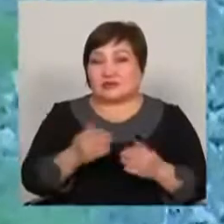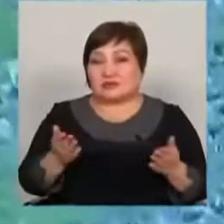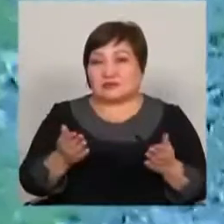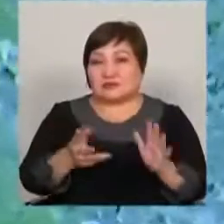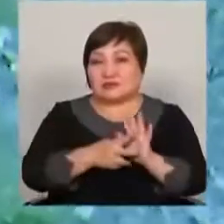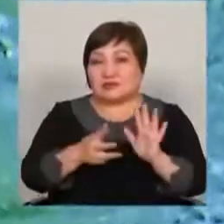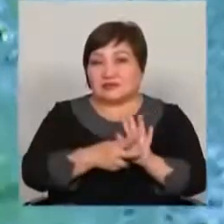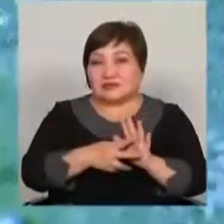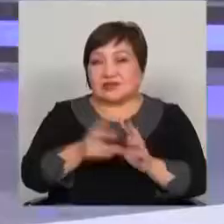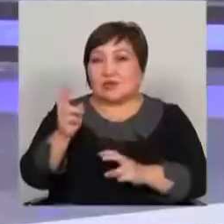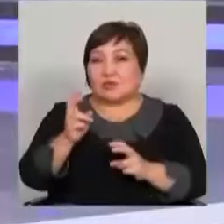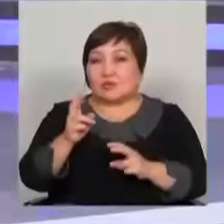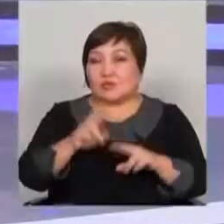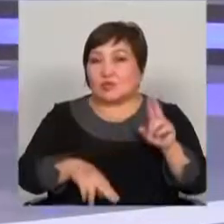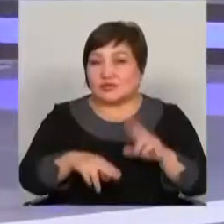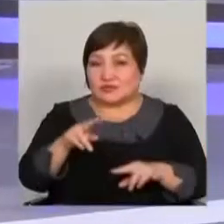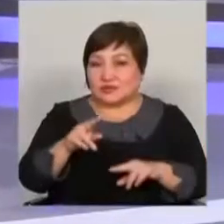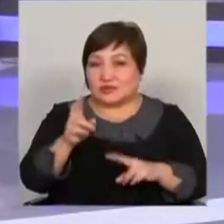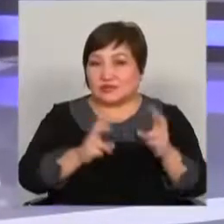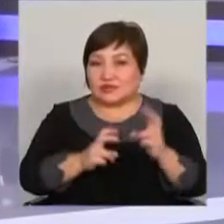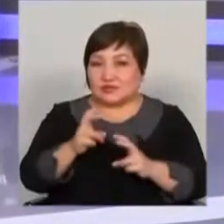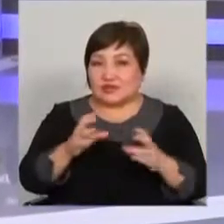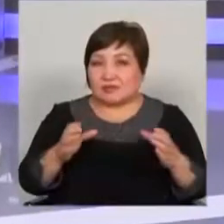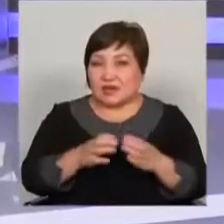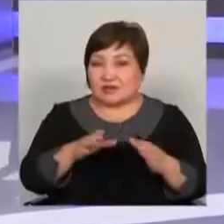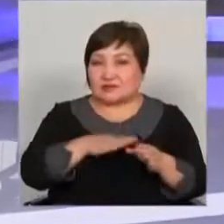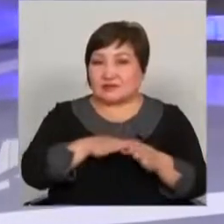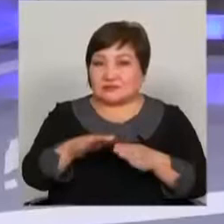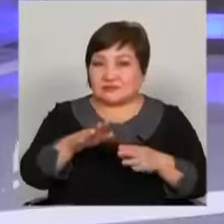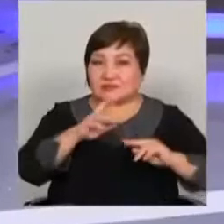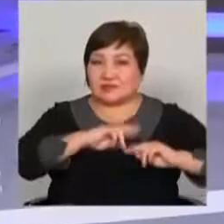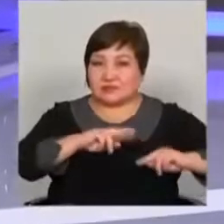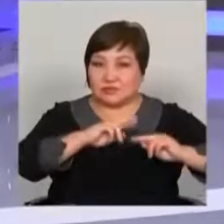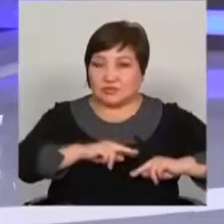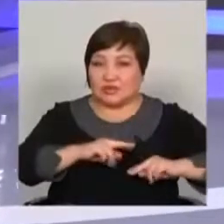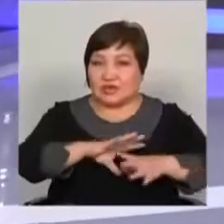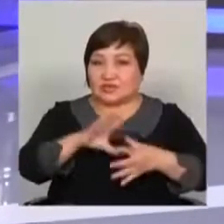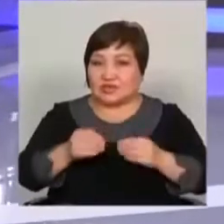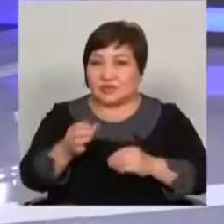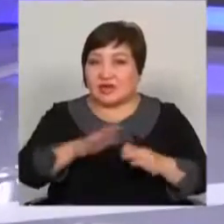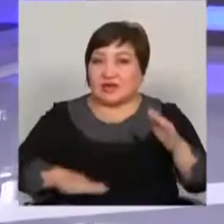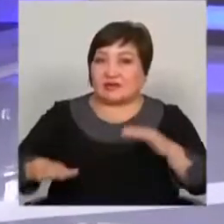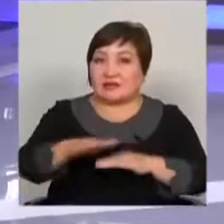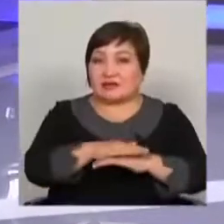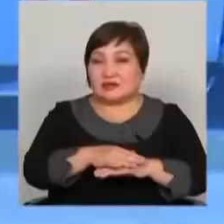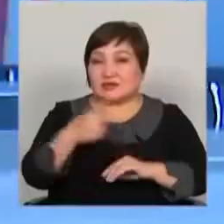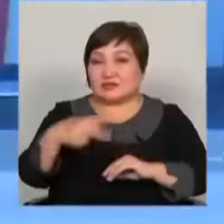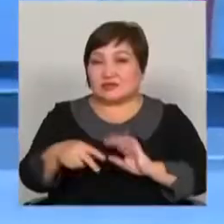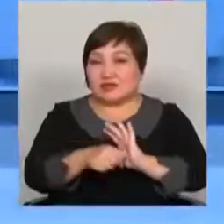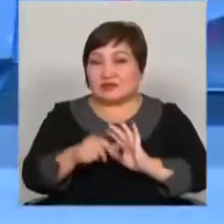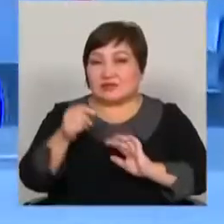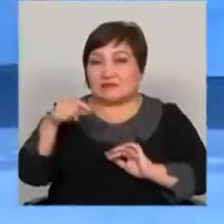8 өндірістік парк іске асырылған. Жалпы алаңы 26 мың шаршы метрден